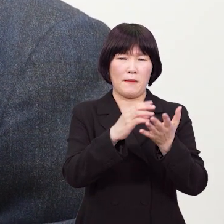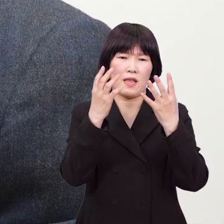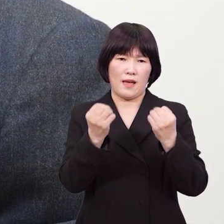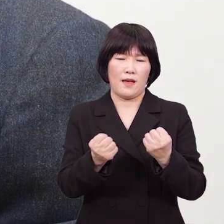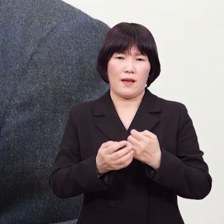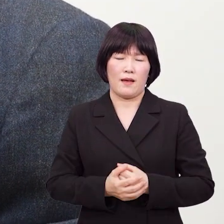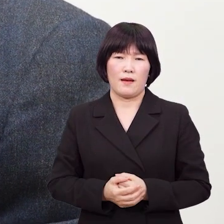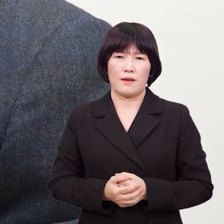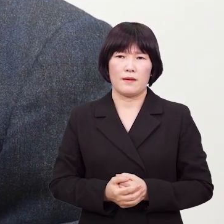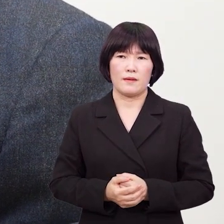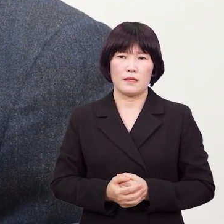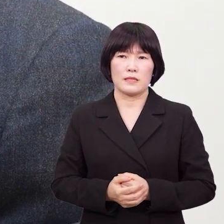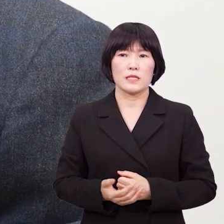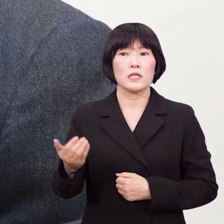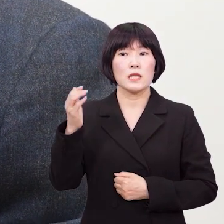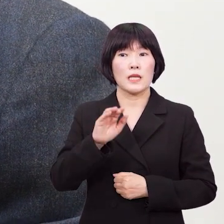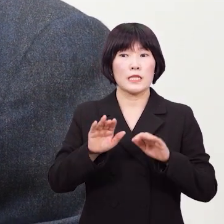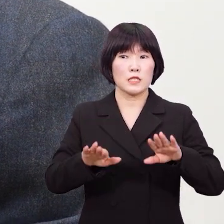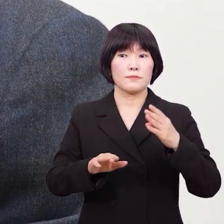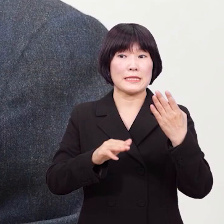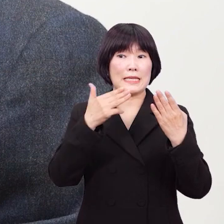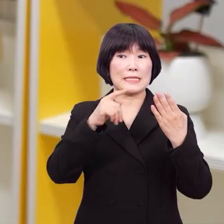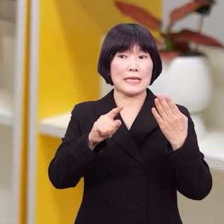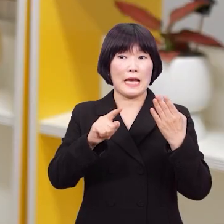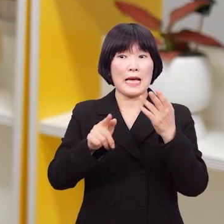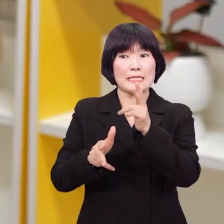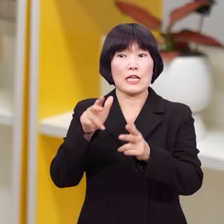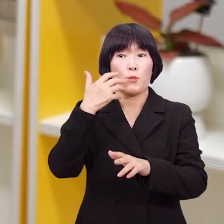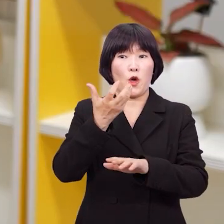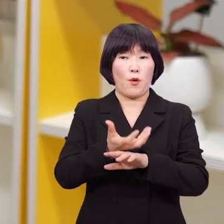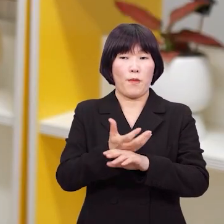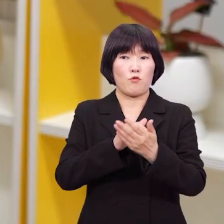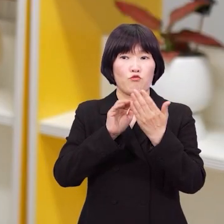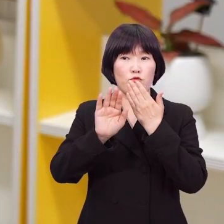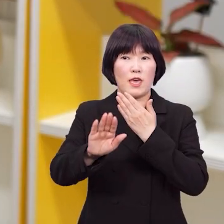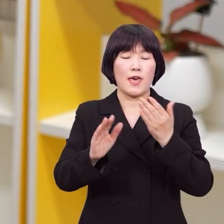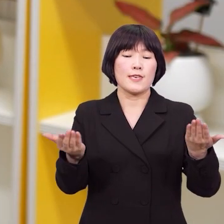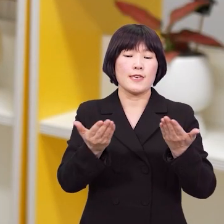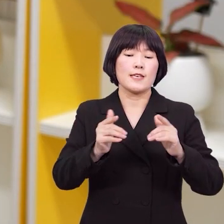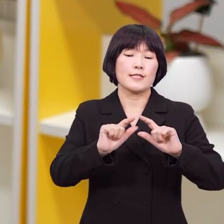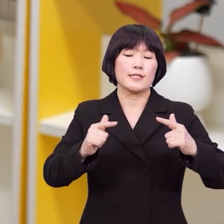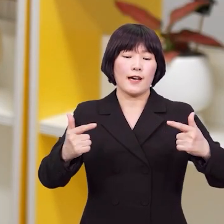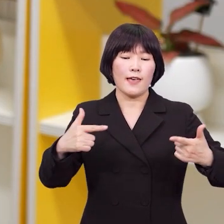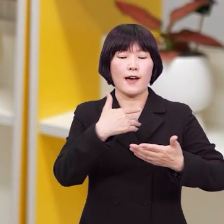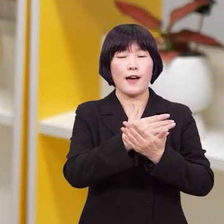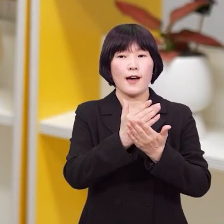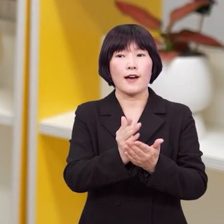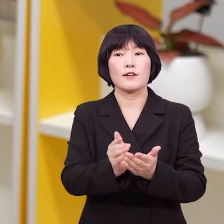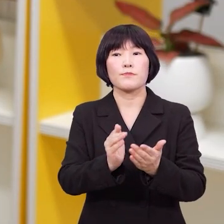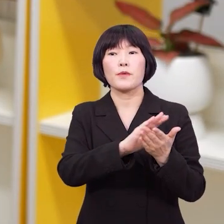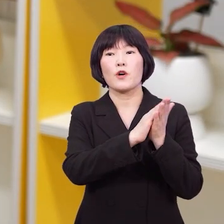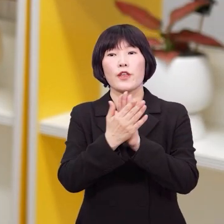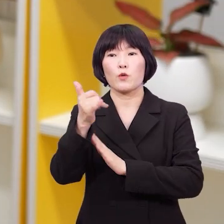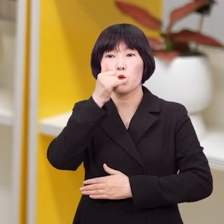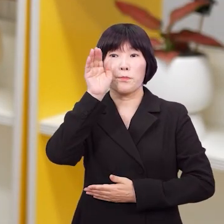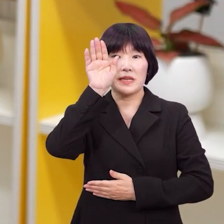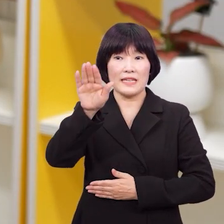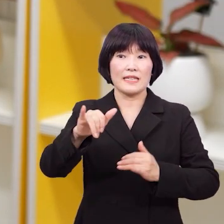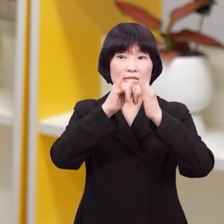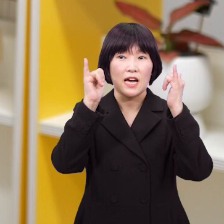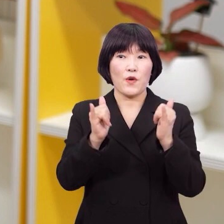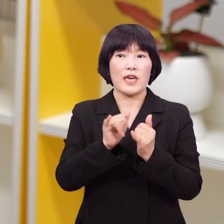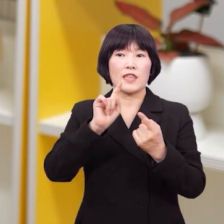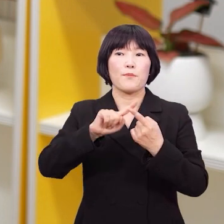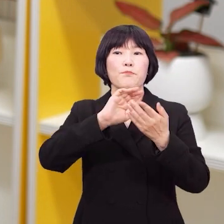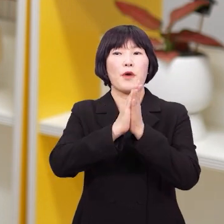많이 해왔던 것이 사실입니다. 하지만 4차 산업혁명으로 인해서 다양한 직종의 변화가 생기고 미래